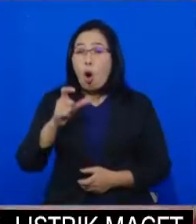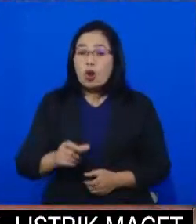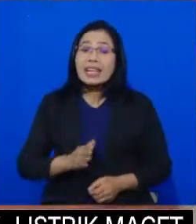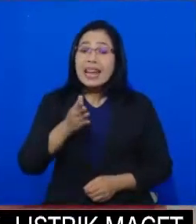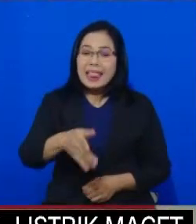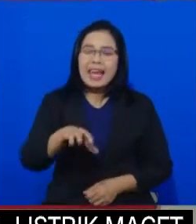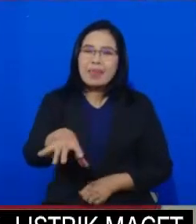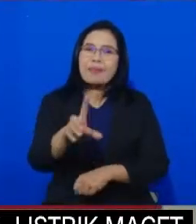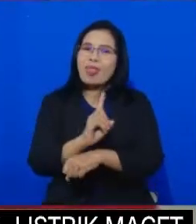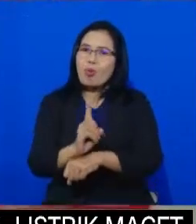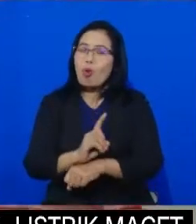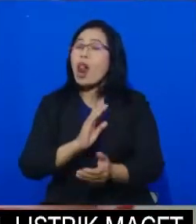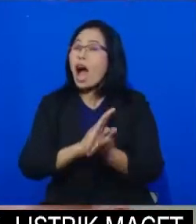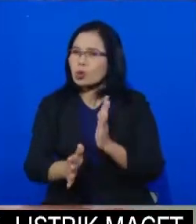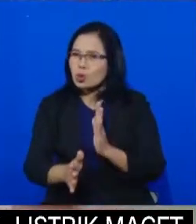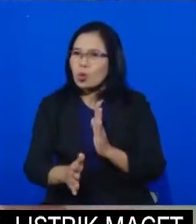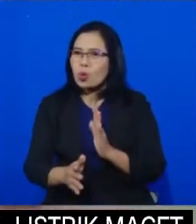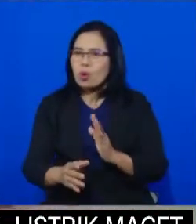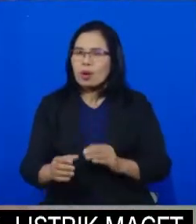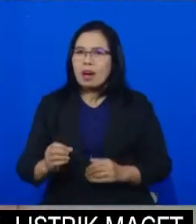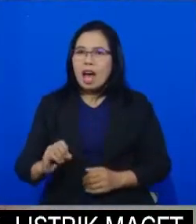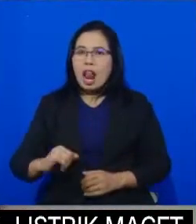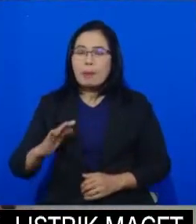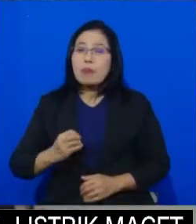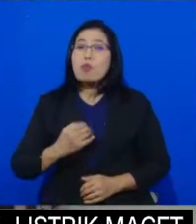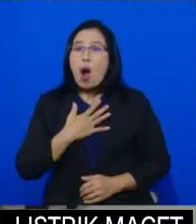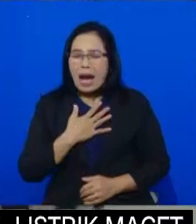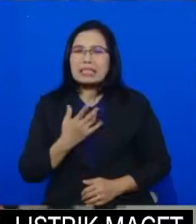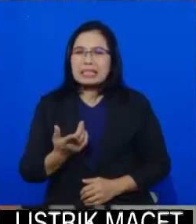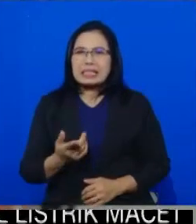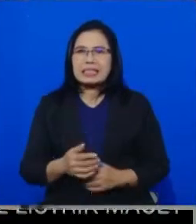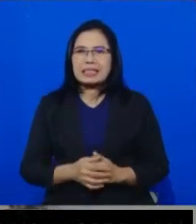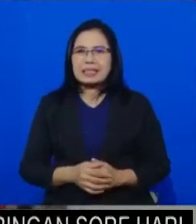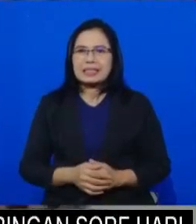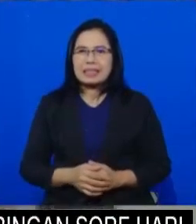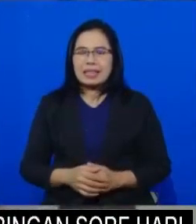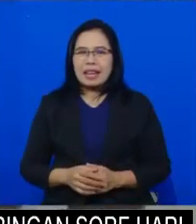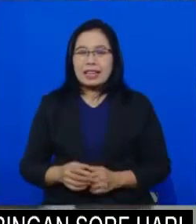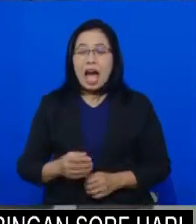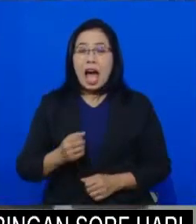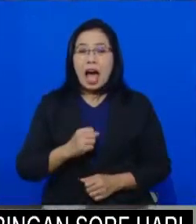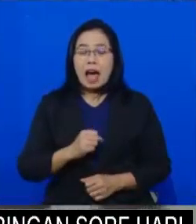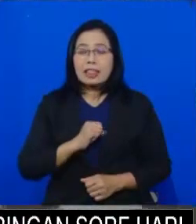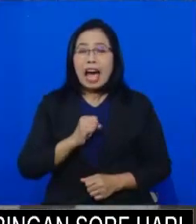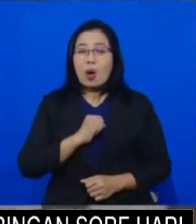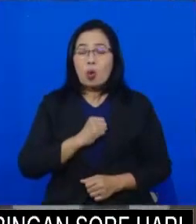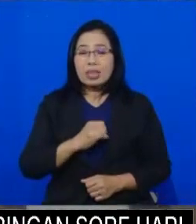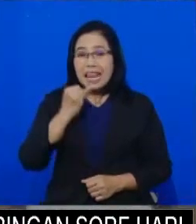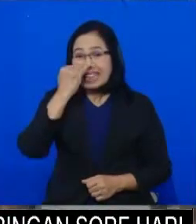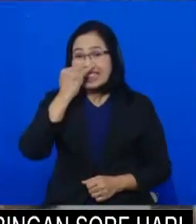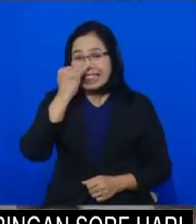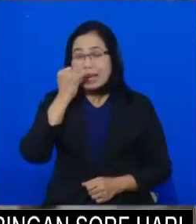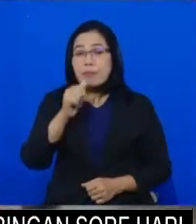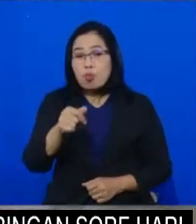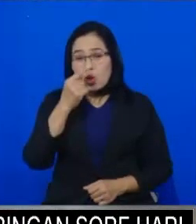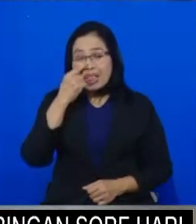produk mana. Kalau di live-live gitu kan kadang-kadang, kalau pas untung ya dapat barang yang bagus, kalau enggak kan kadang-kadang ya